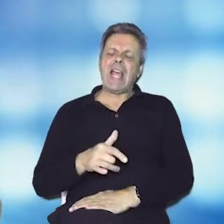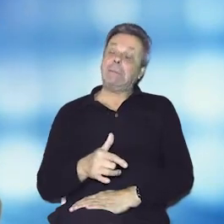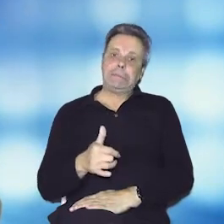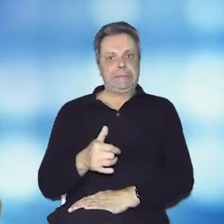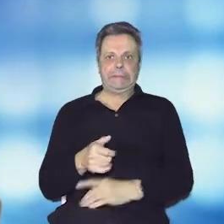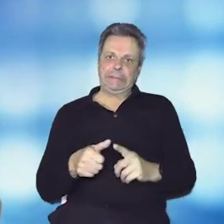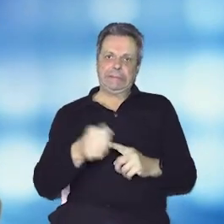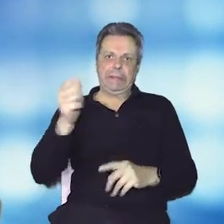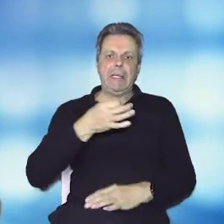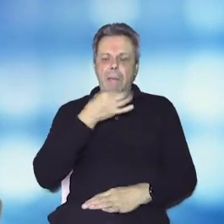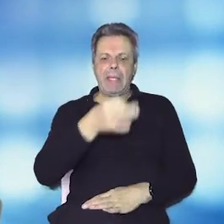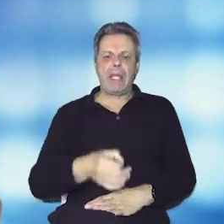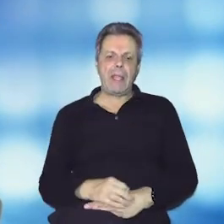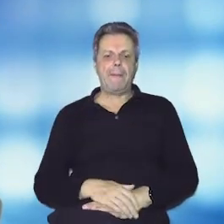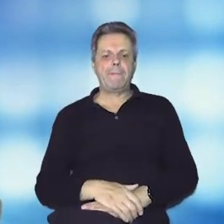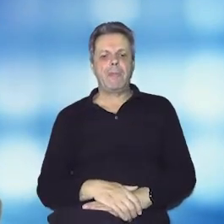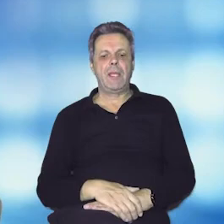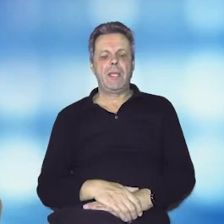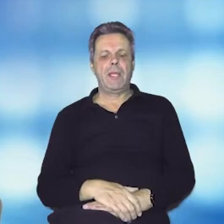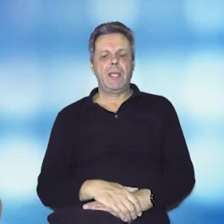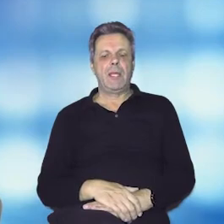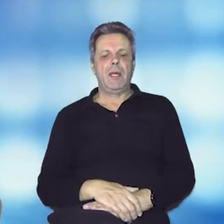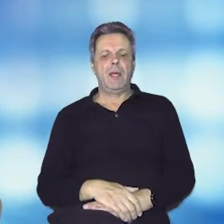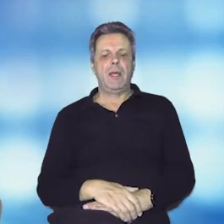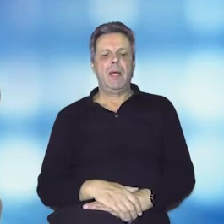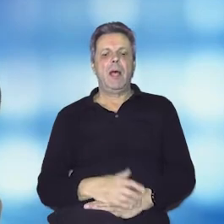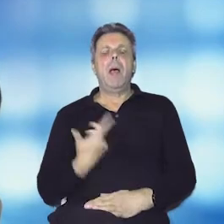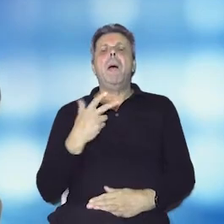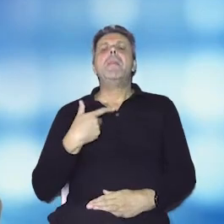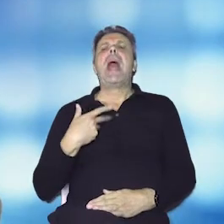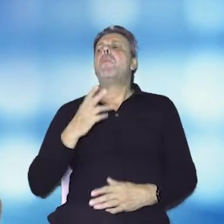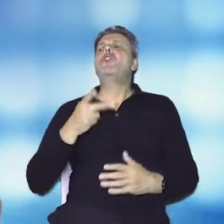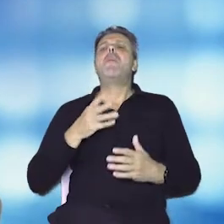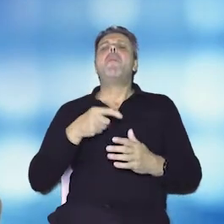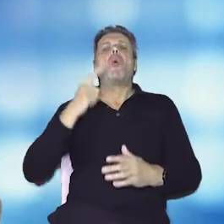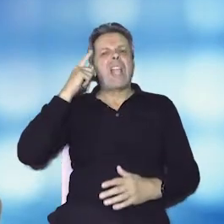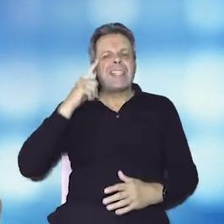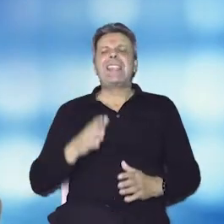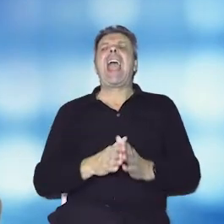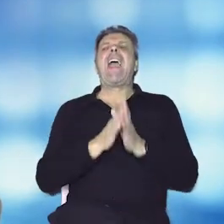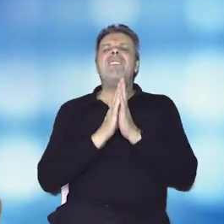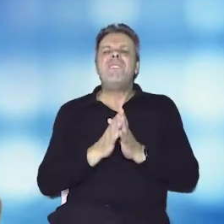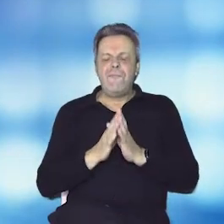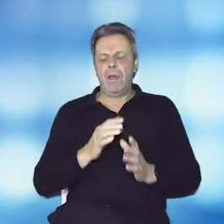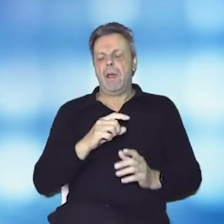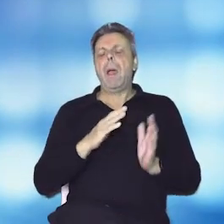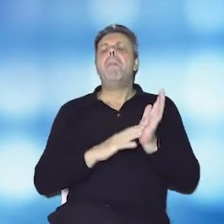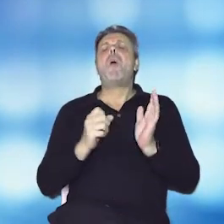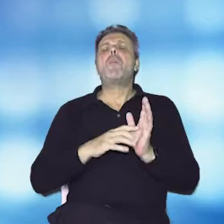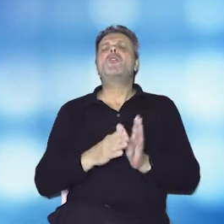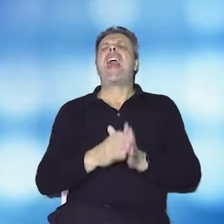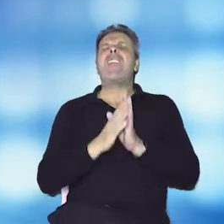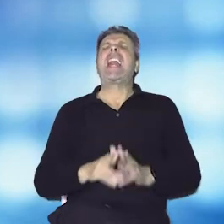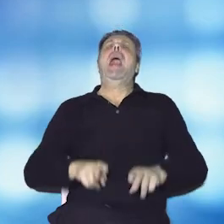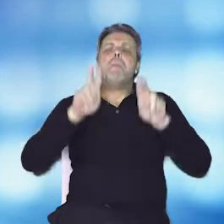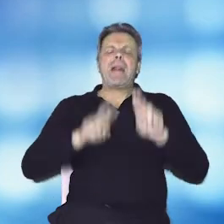pitanje. Ovo je sve bilo onako. Po čemu mogu znati da je mormonska vjera prava? Svi izbjegnu